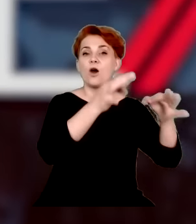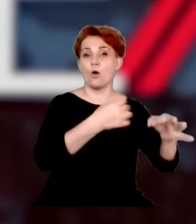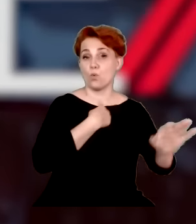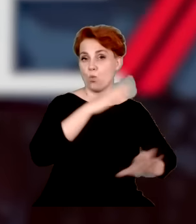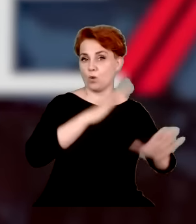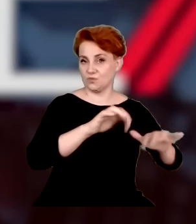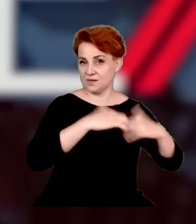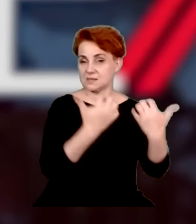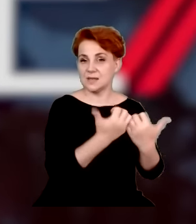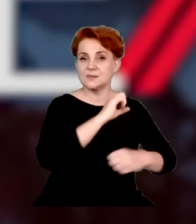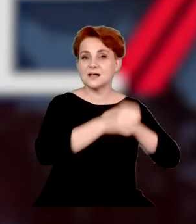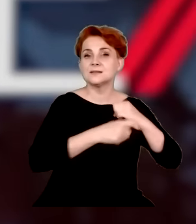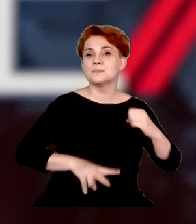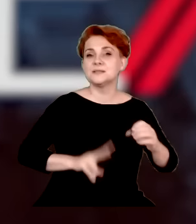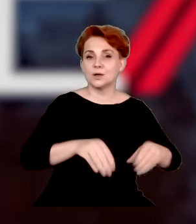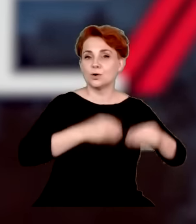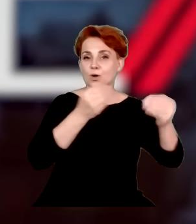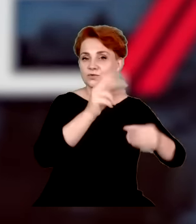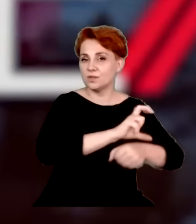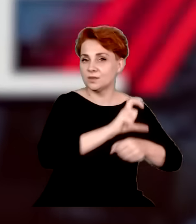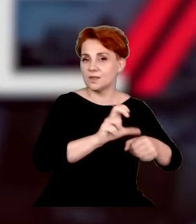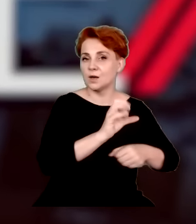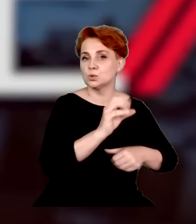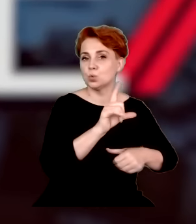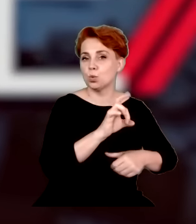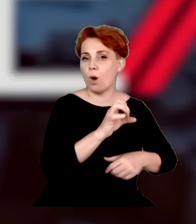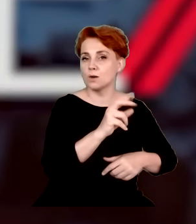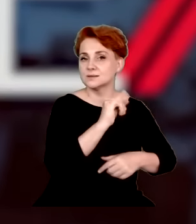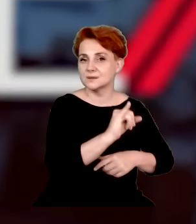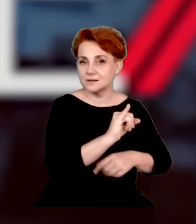sejmowym wiceministra rozwoju i technologii Waldemara Sługockiego,